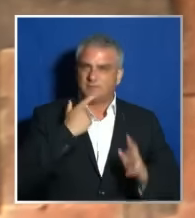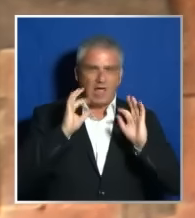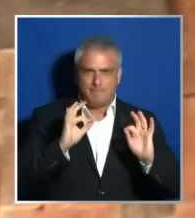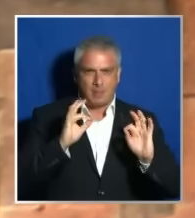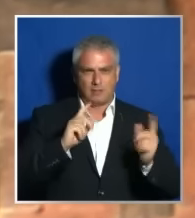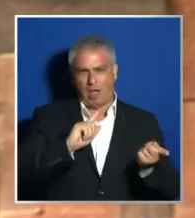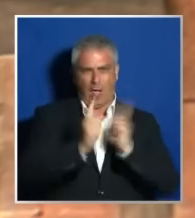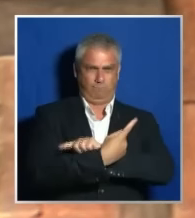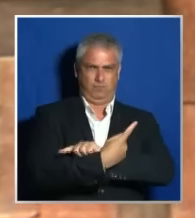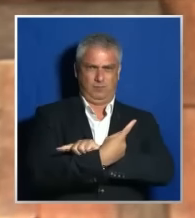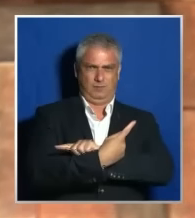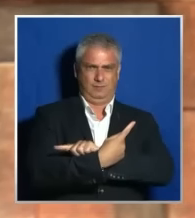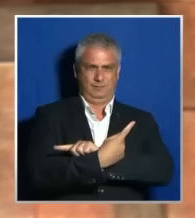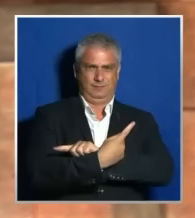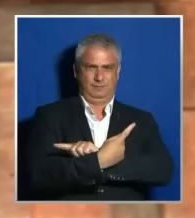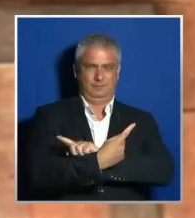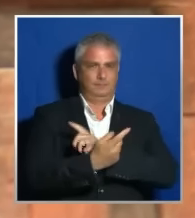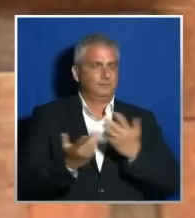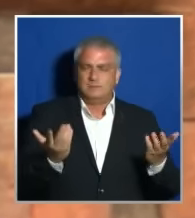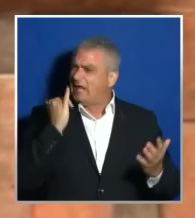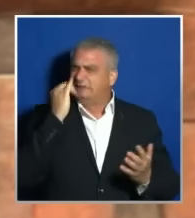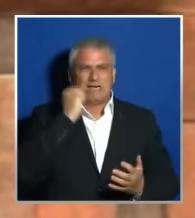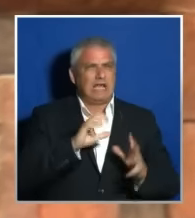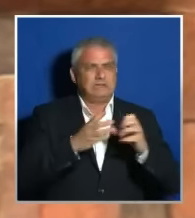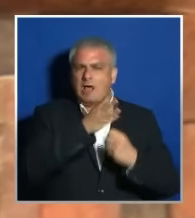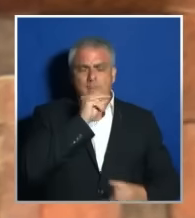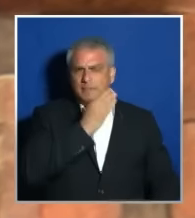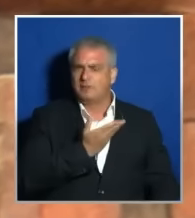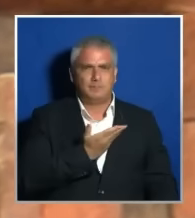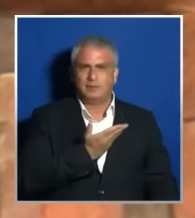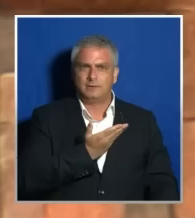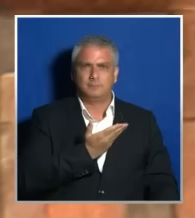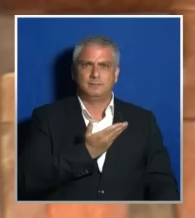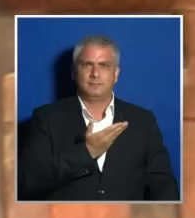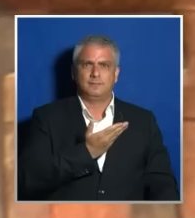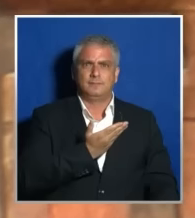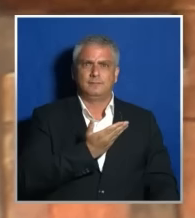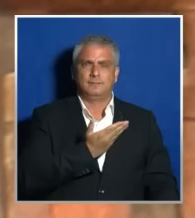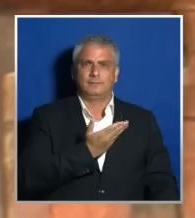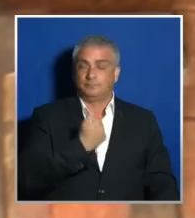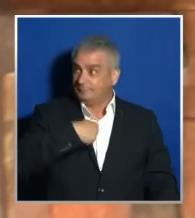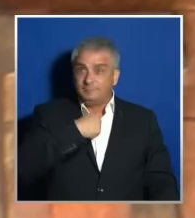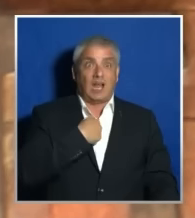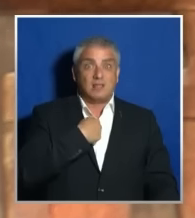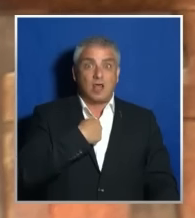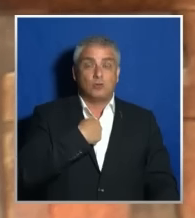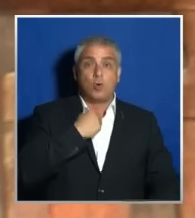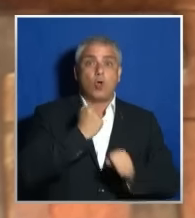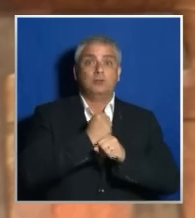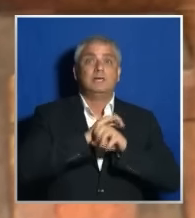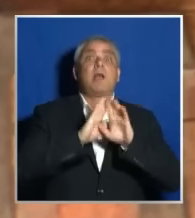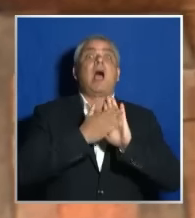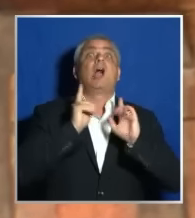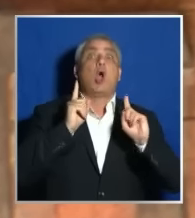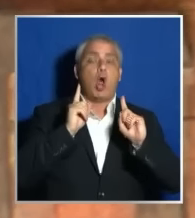האמת הפוכה לחלוטין. על איזה רצח עם הם מדברים? הרי אנחנו עושים